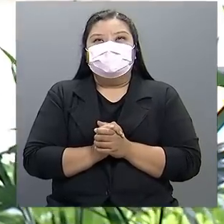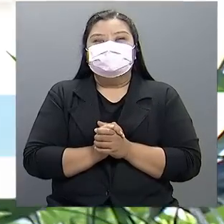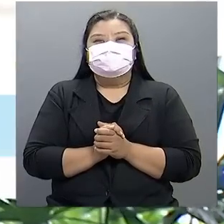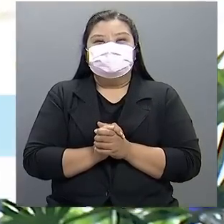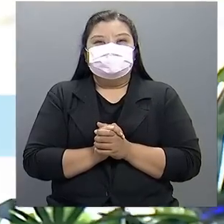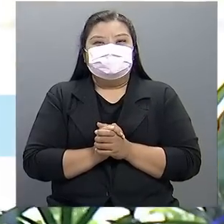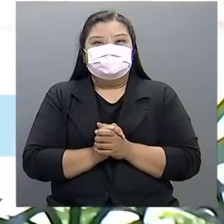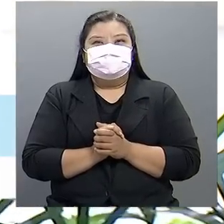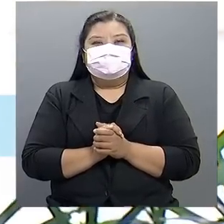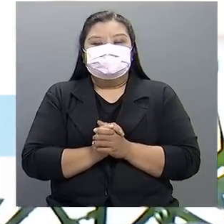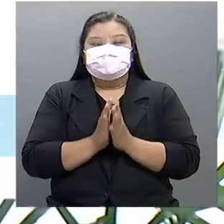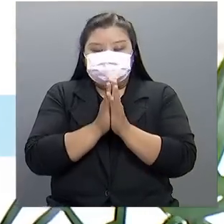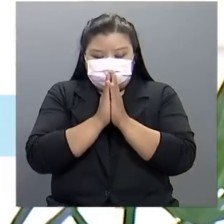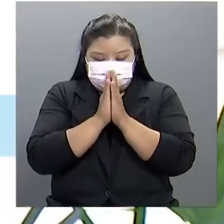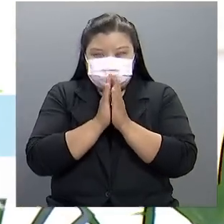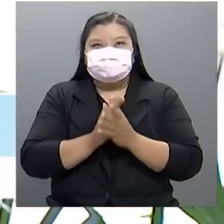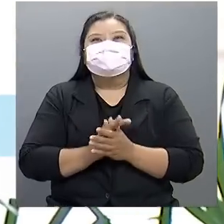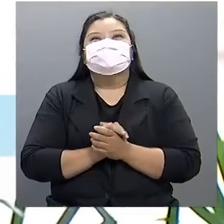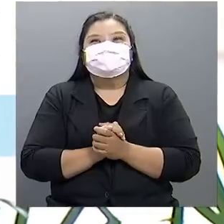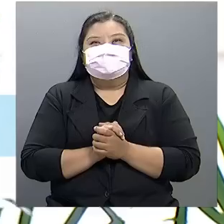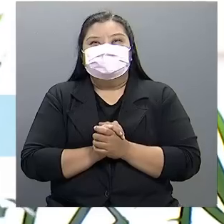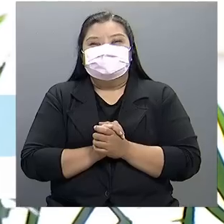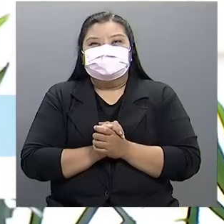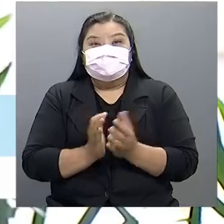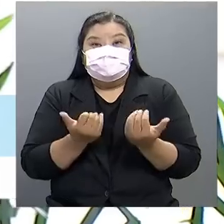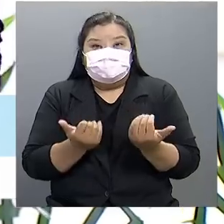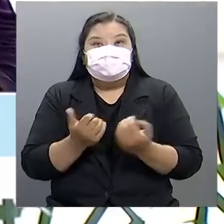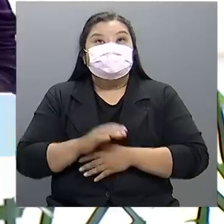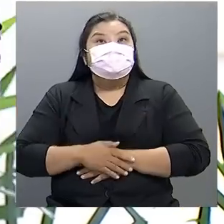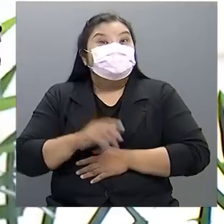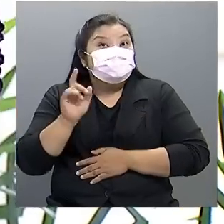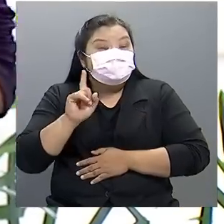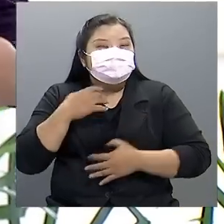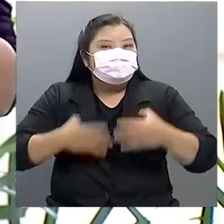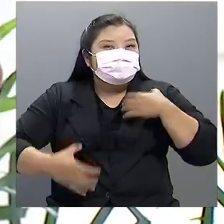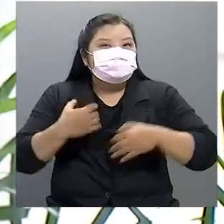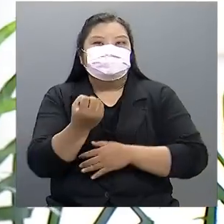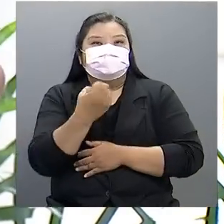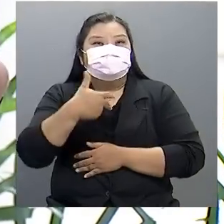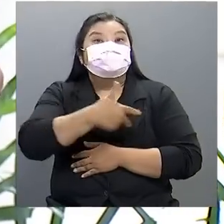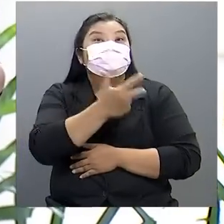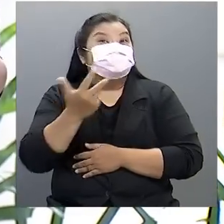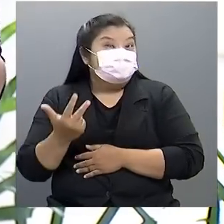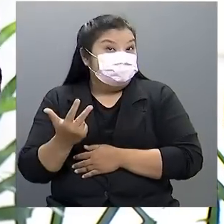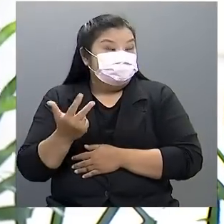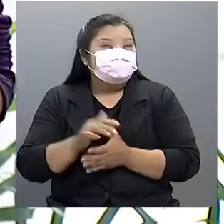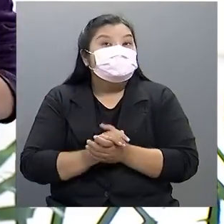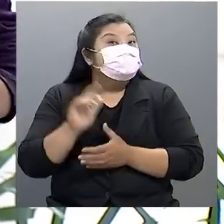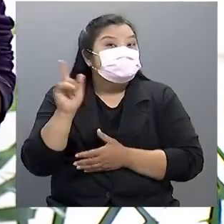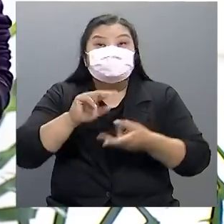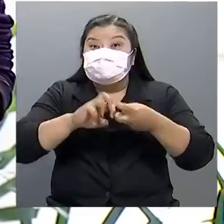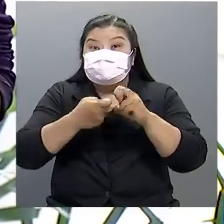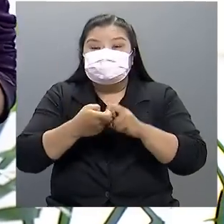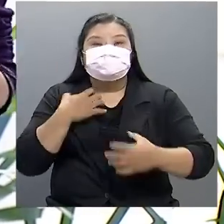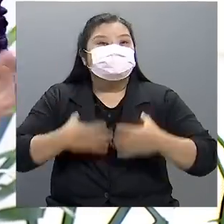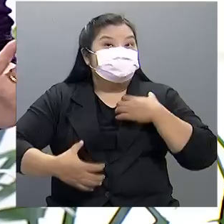สวดีค่ะ คผชมค้าต้รับเข้าสู่ชุ่งเวลาของร้องทุกลงป้ายนี้นะคะใครที่มปัหาเด็เ้อร้อนใจเรื่องใล้ต